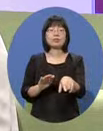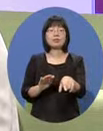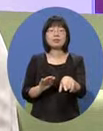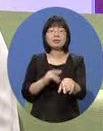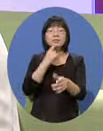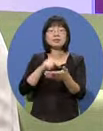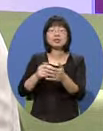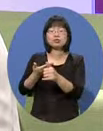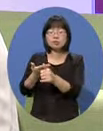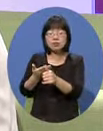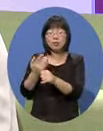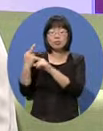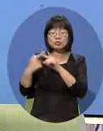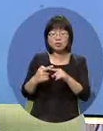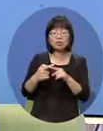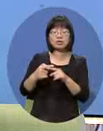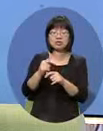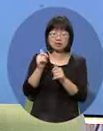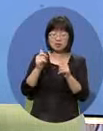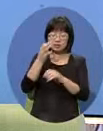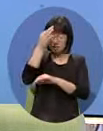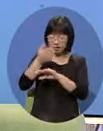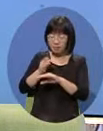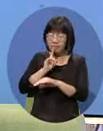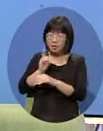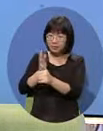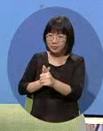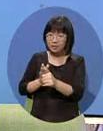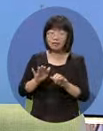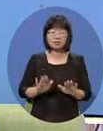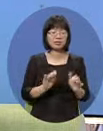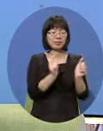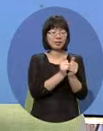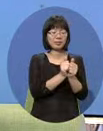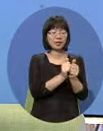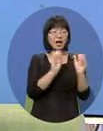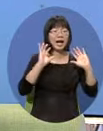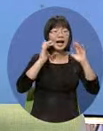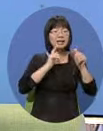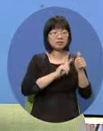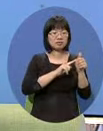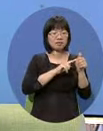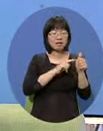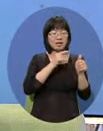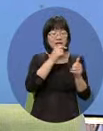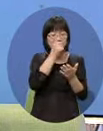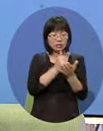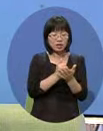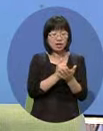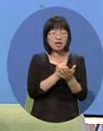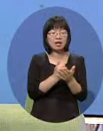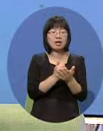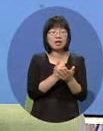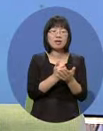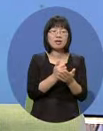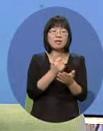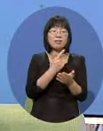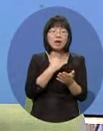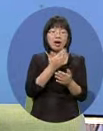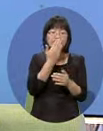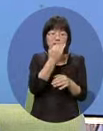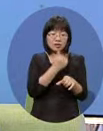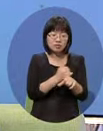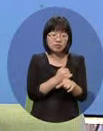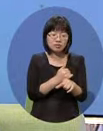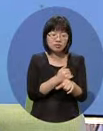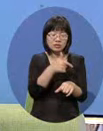사과하셔야지 돼요. 그 지금 이제 가해 남자 아이들의 가해도 말씀하셨는데 이 성폭력이 여자아이들한테만 피해를 주는 게 아니라